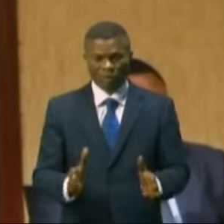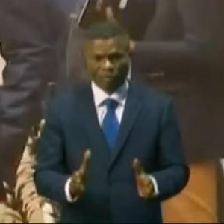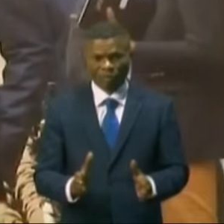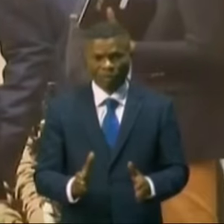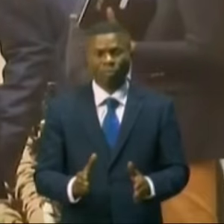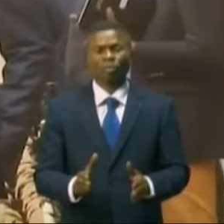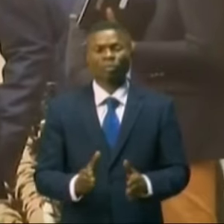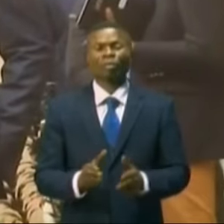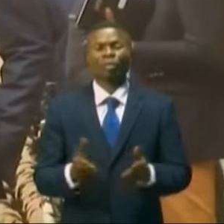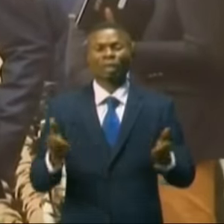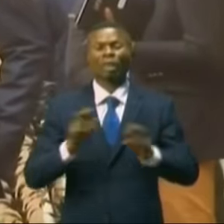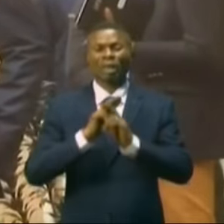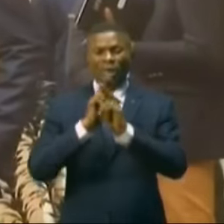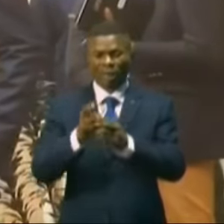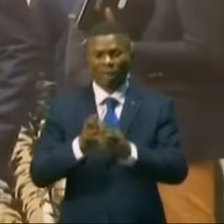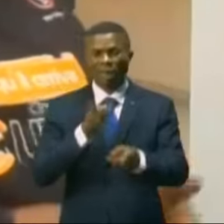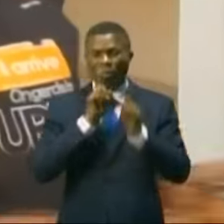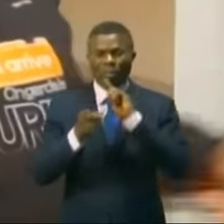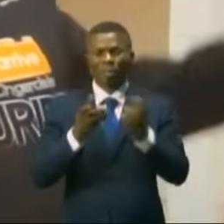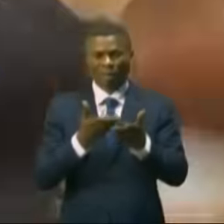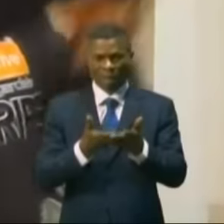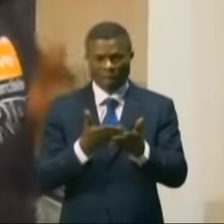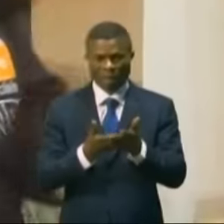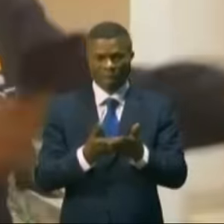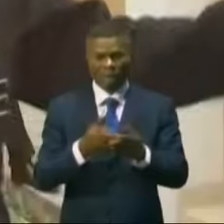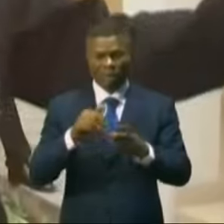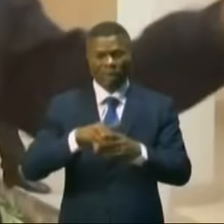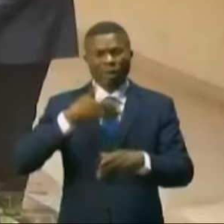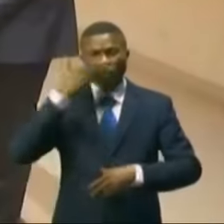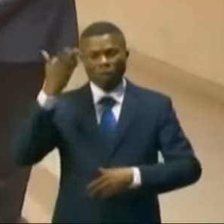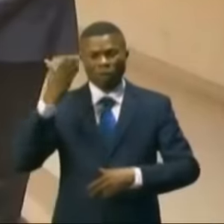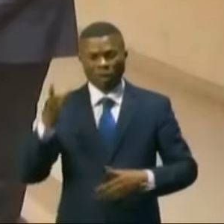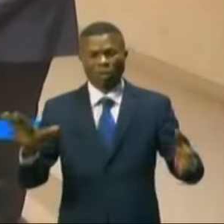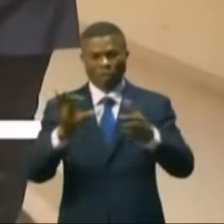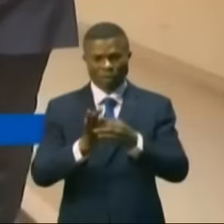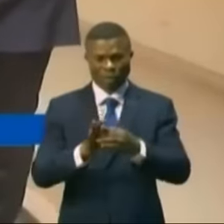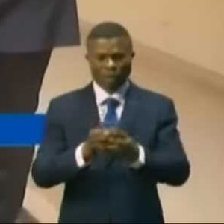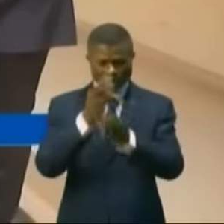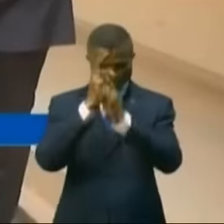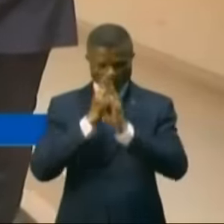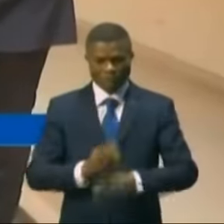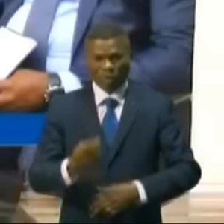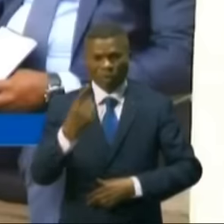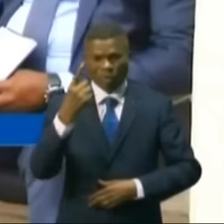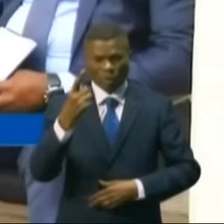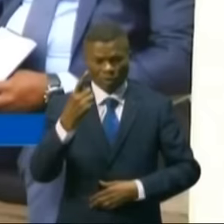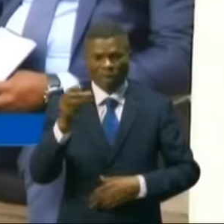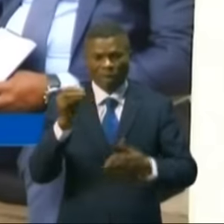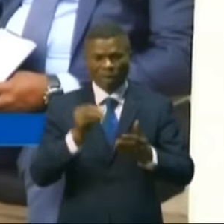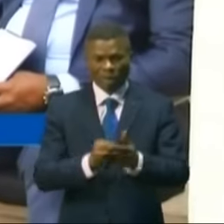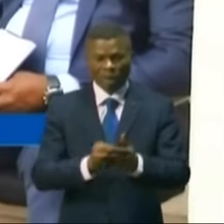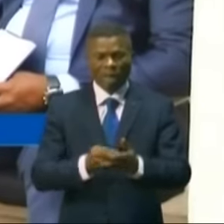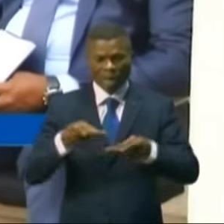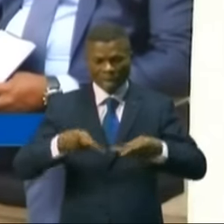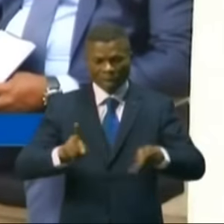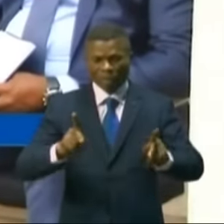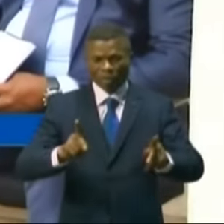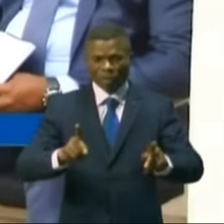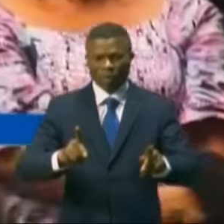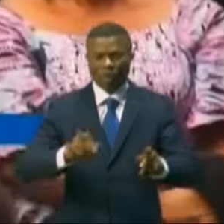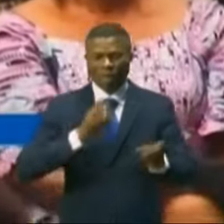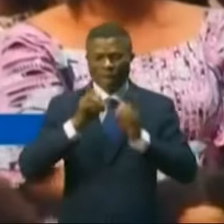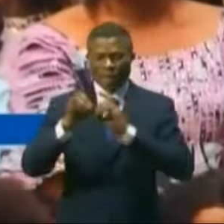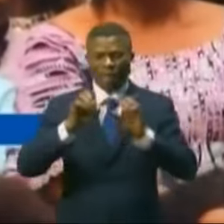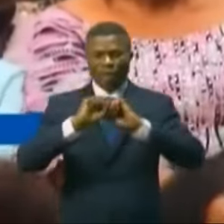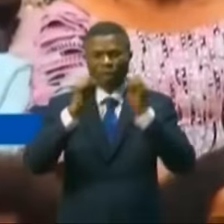répondre. Ces échanges qui se sont déroulés dans un esprit de cohésion et d'unité ont une fois de plus ouvert la voie à un dialogue